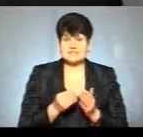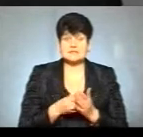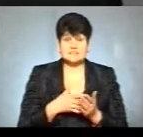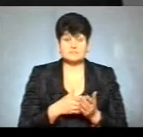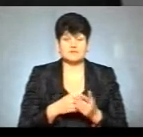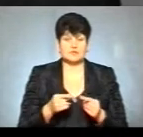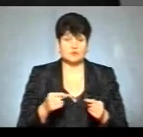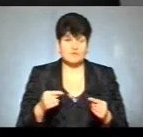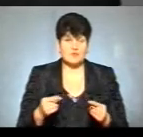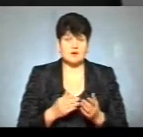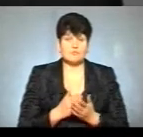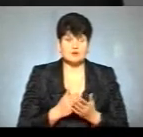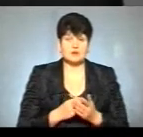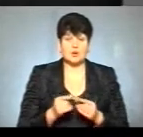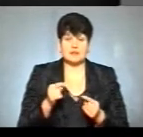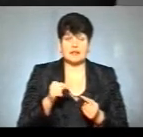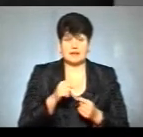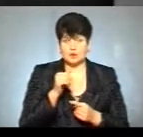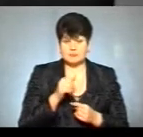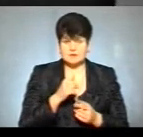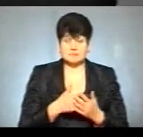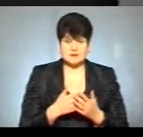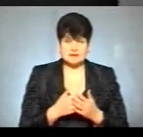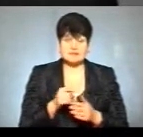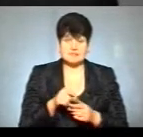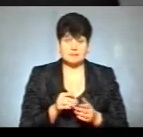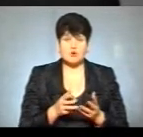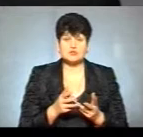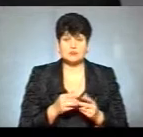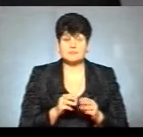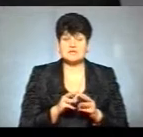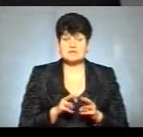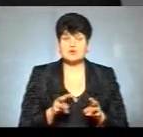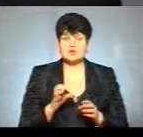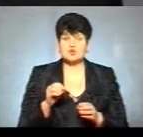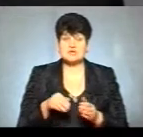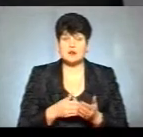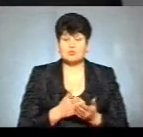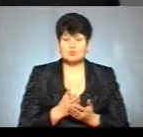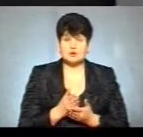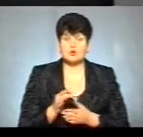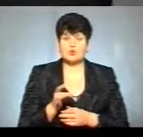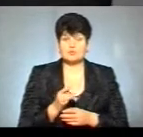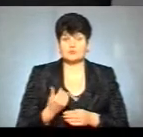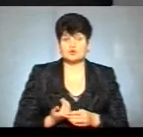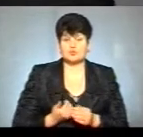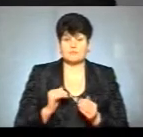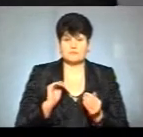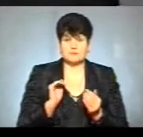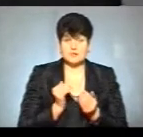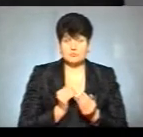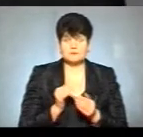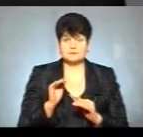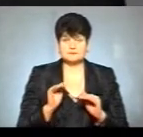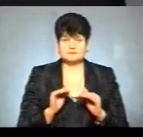послуги конкретного місяця. Так от, скажімо, за тими ж самими розрахунками Міністерства соціальної політики, розмір прожиткового мінімуму коливався